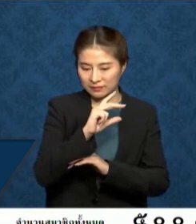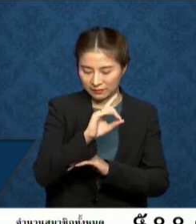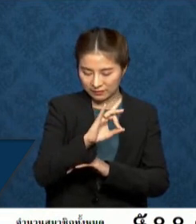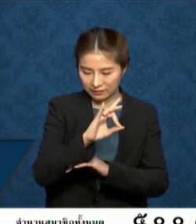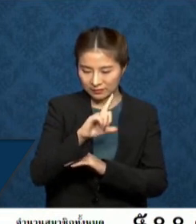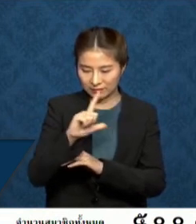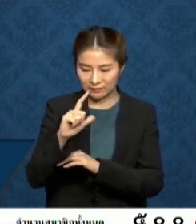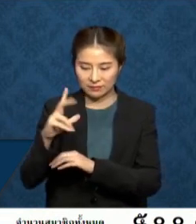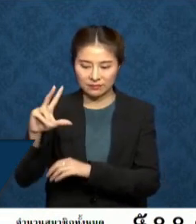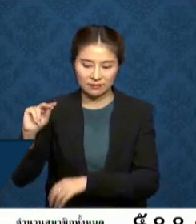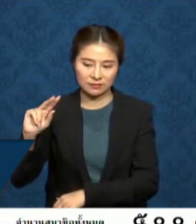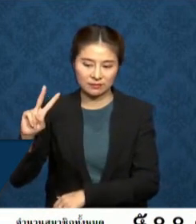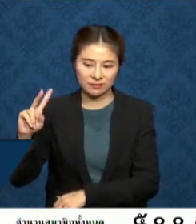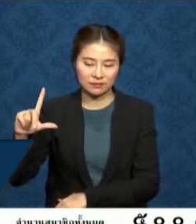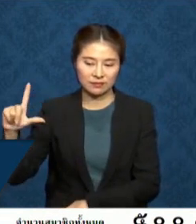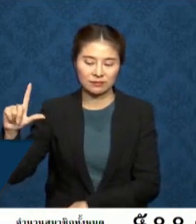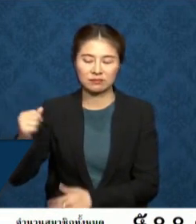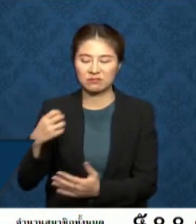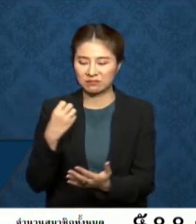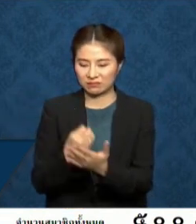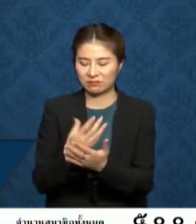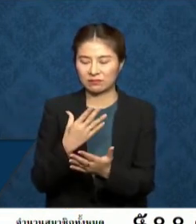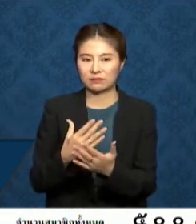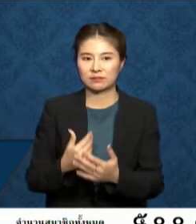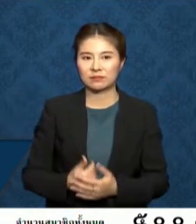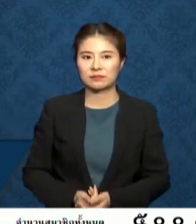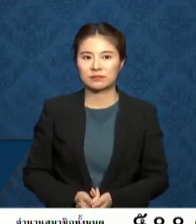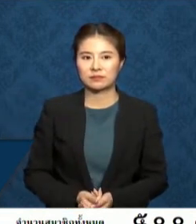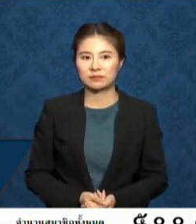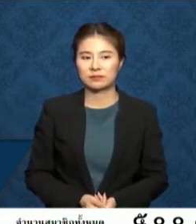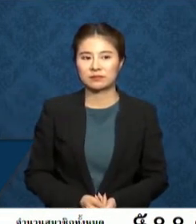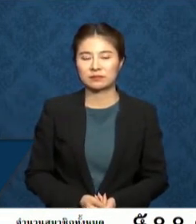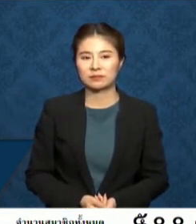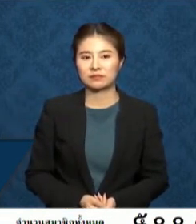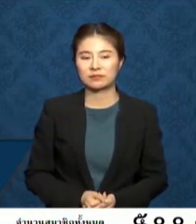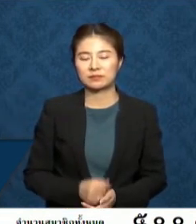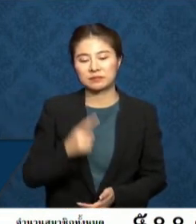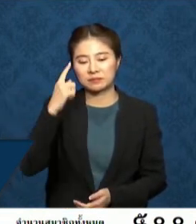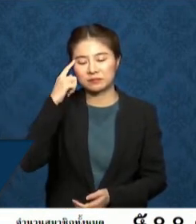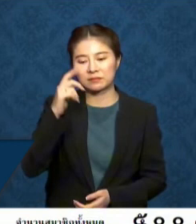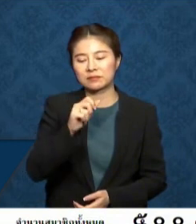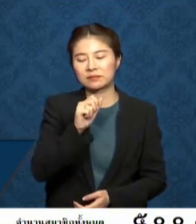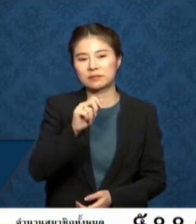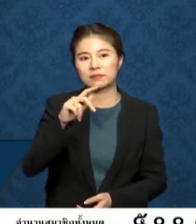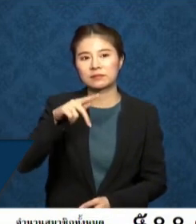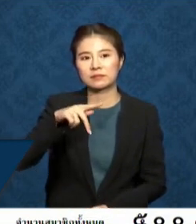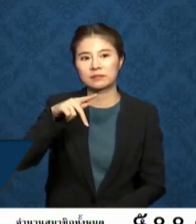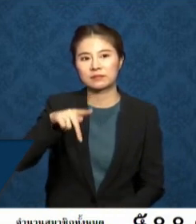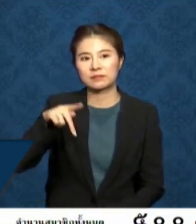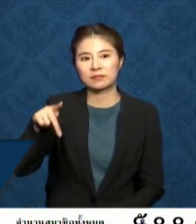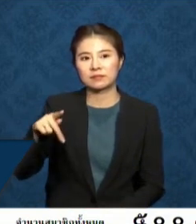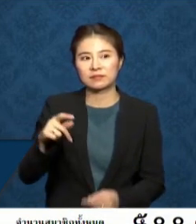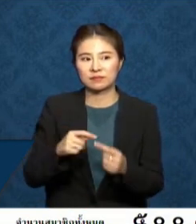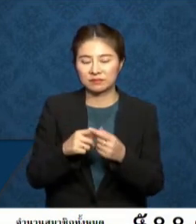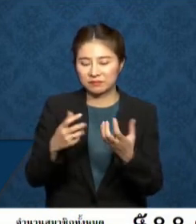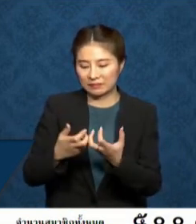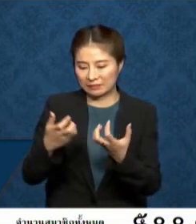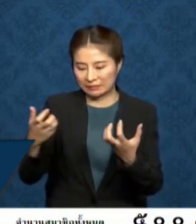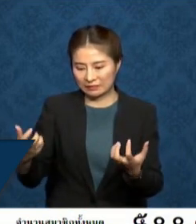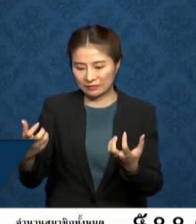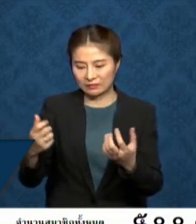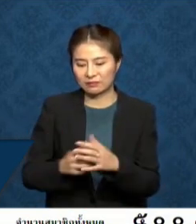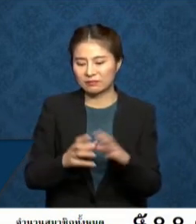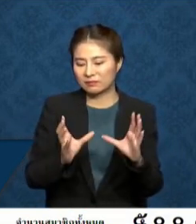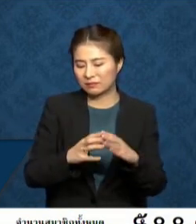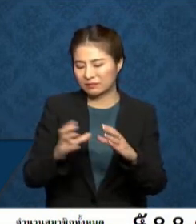32ล้านซึ่งก็สูงไปมากๆนะครับความเห็นผมครับ2แอปนี้อยู่ในกรมเดียวกันแต่อยู่คนละกองท